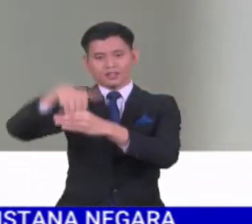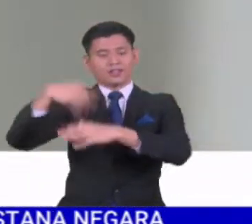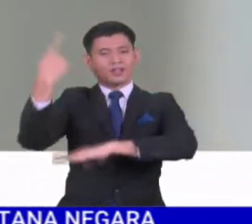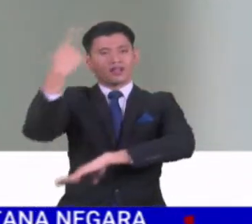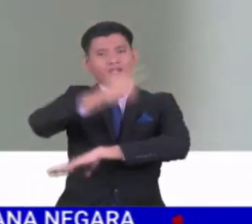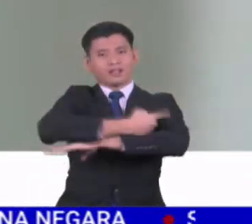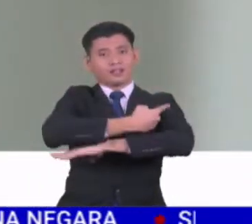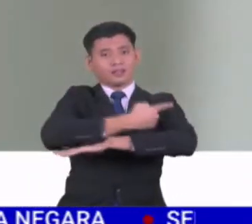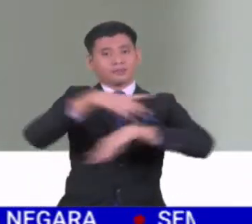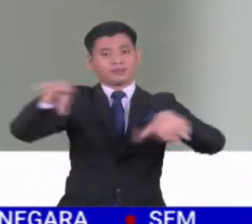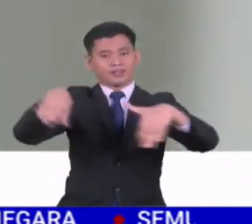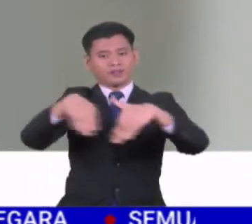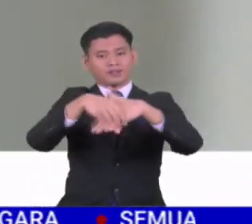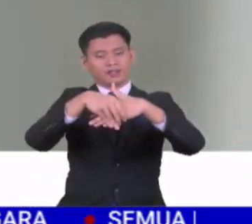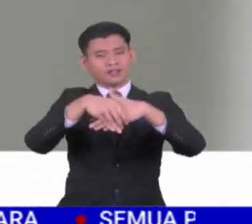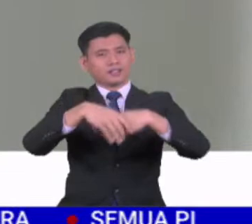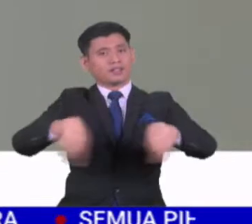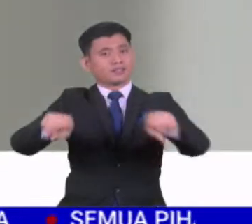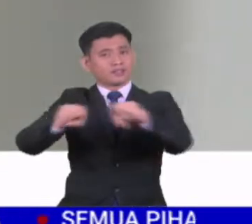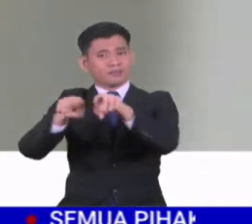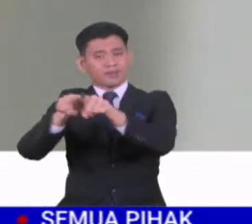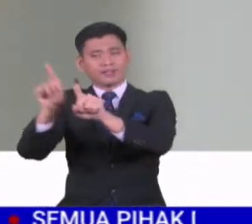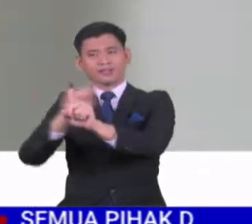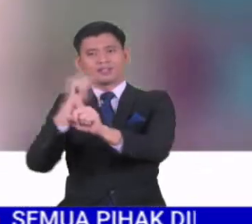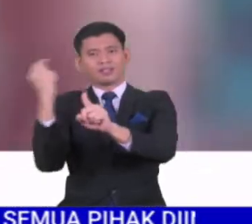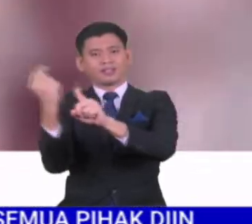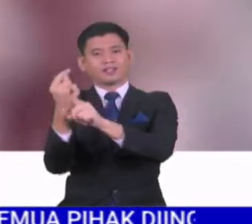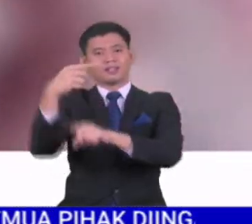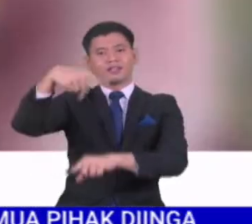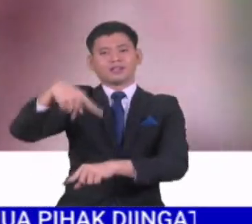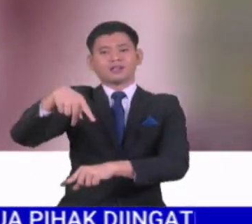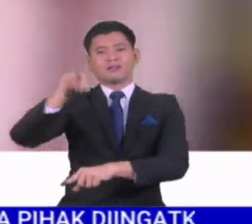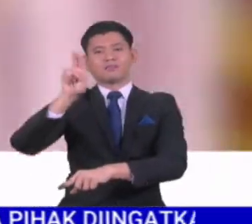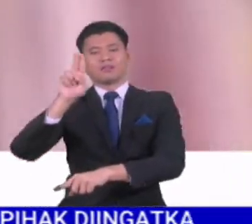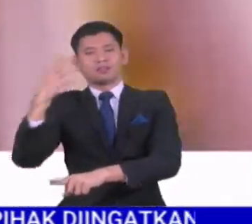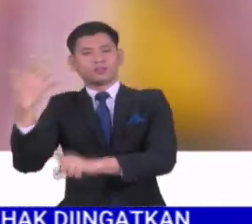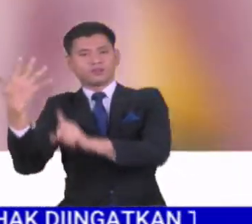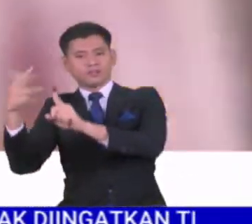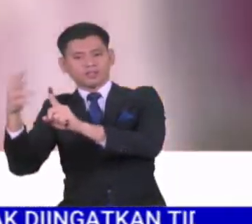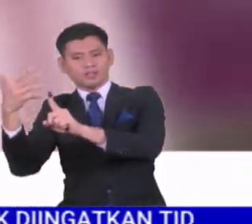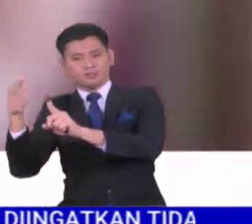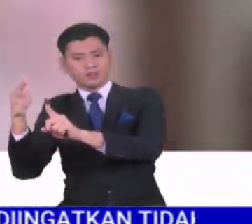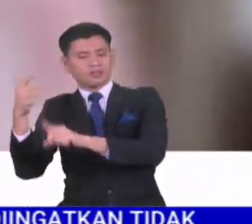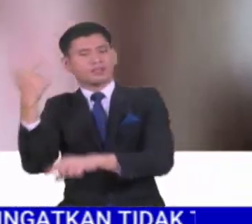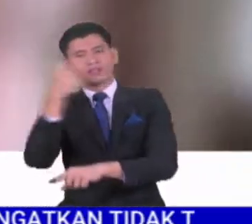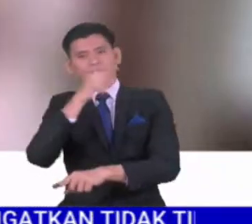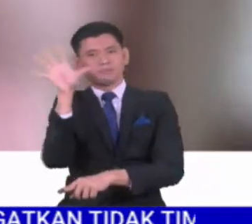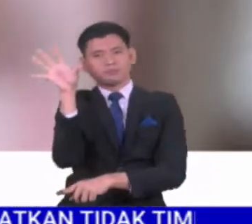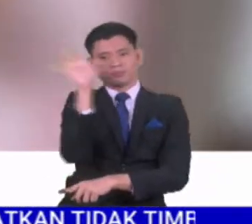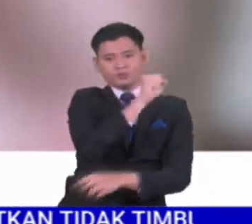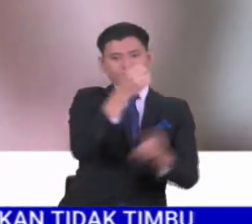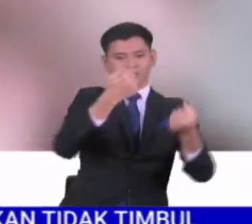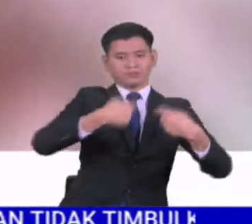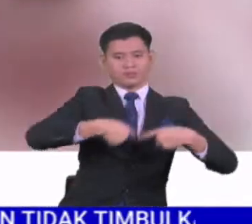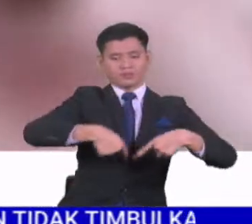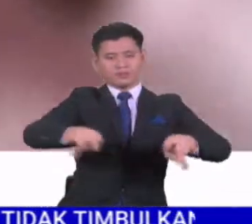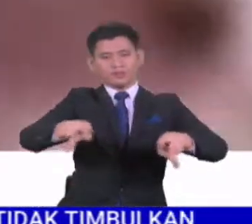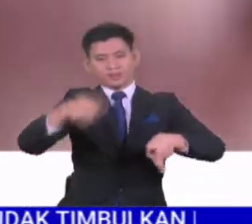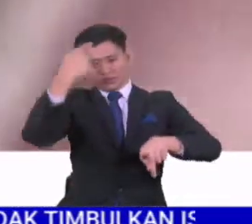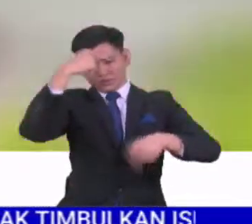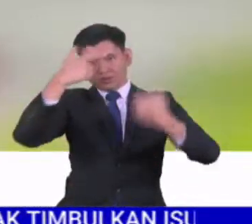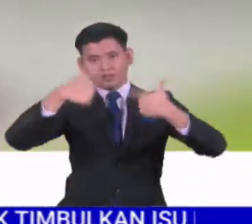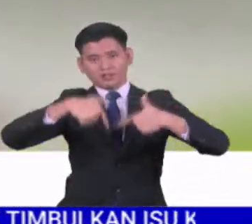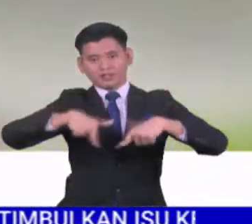yang kebetulan serentak dengan hari PRU ke-15. Pasangan pengantin ini tidak mahu terlepas peluang bersejarah